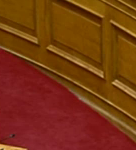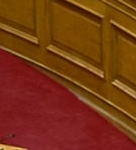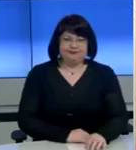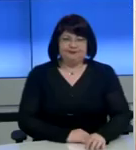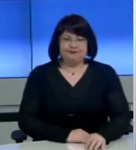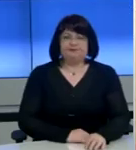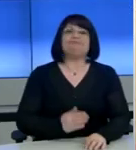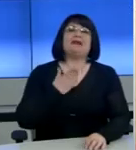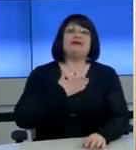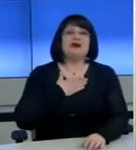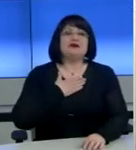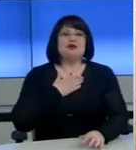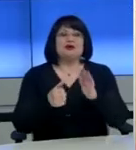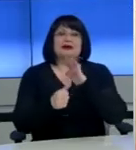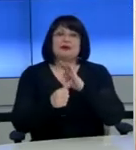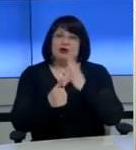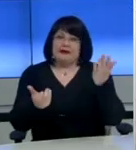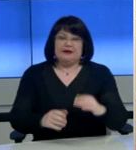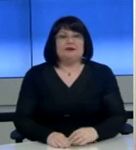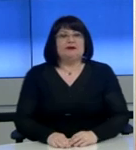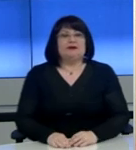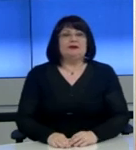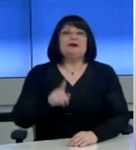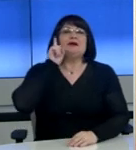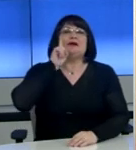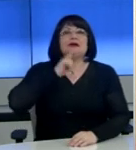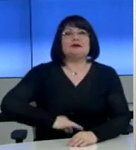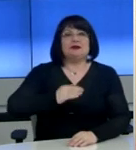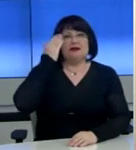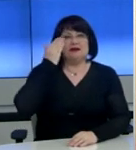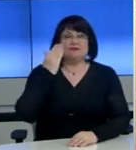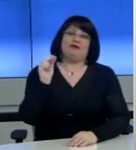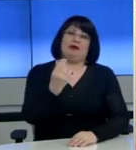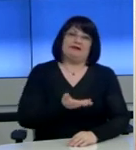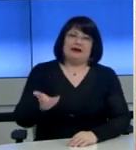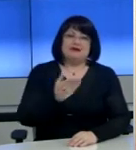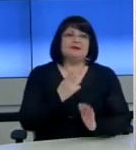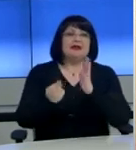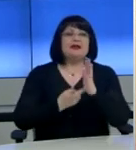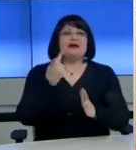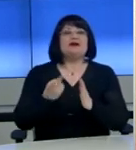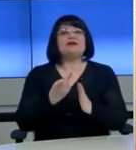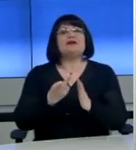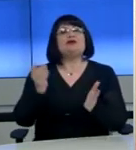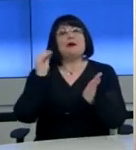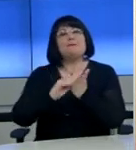Ευχαριστώ, κύριε Πρόεδρε. Κυρίες και κύριοι βουλευτές, για δεύτερη φορά στην